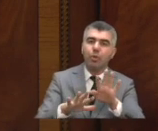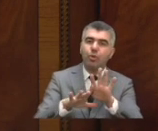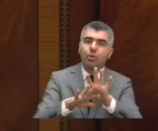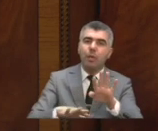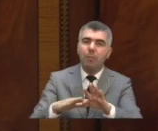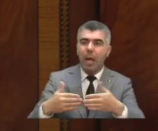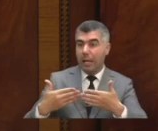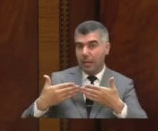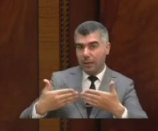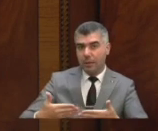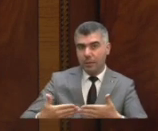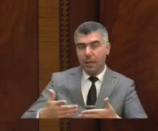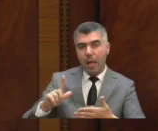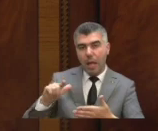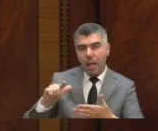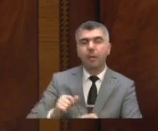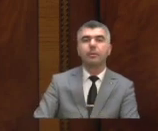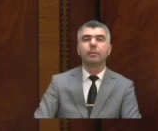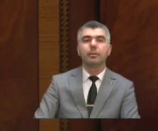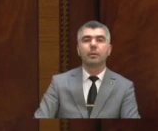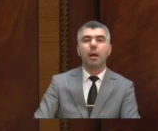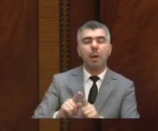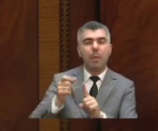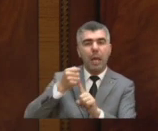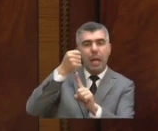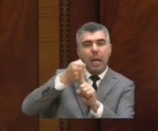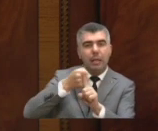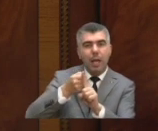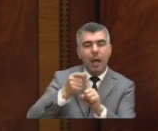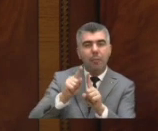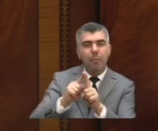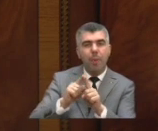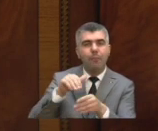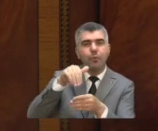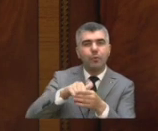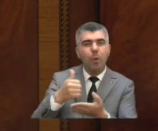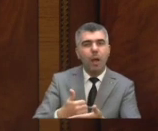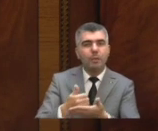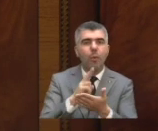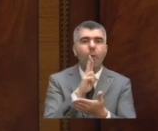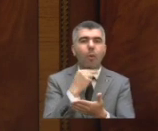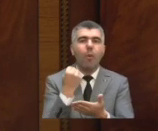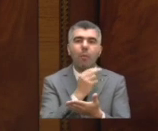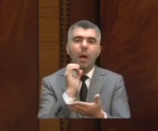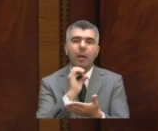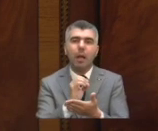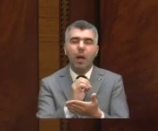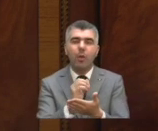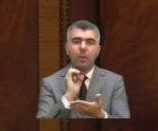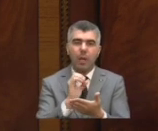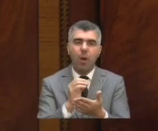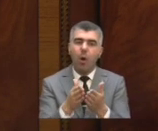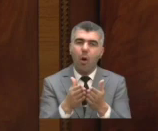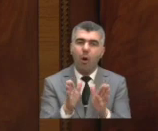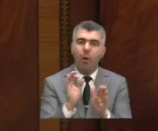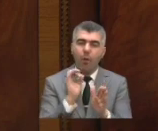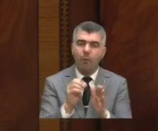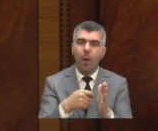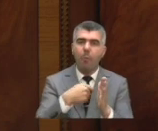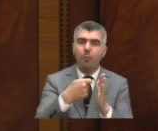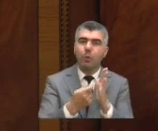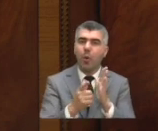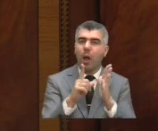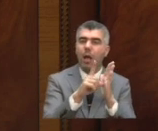حاليا وخاصه اصلاح نظام المقاصه من خلال تحديد الاعتمادات المفتوحه في اطار مشروع